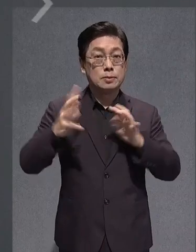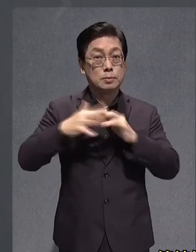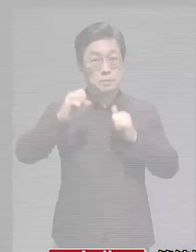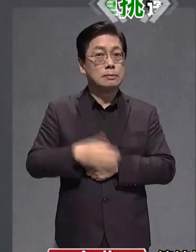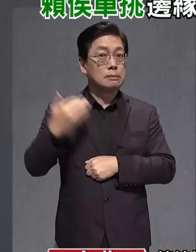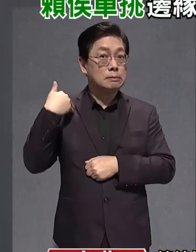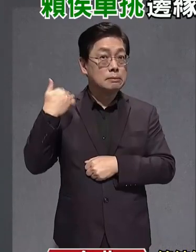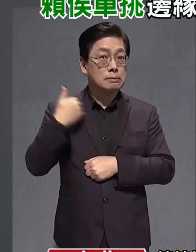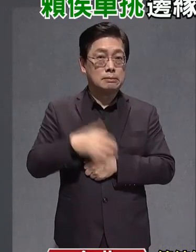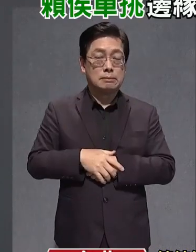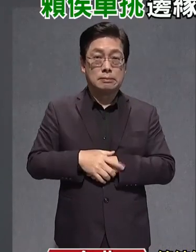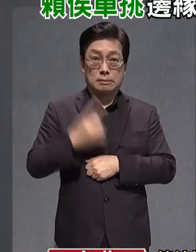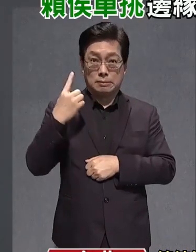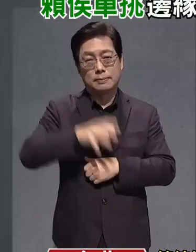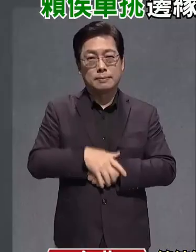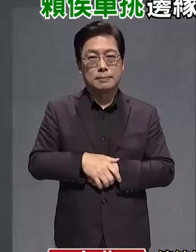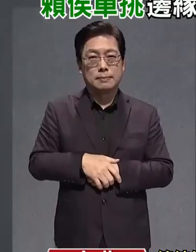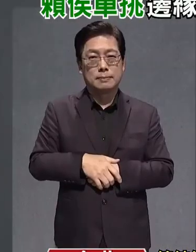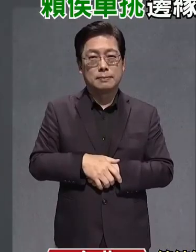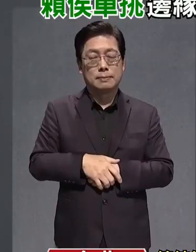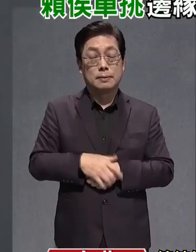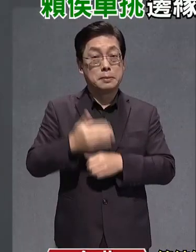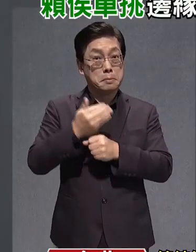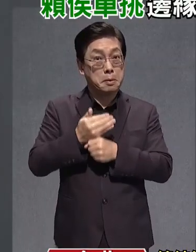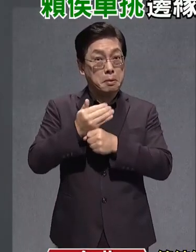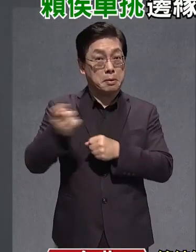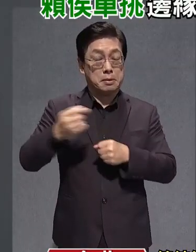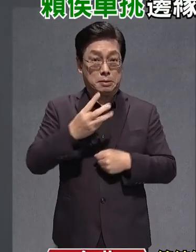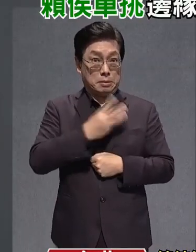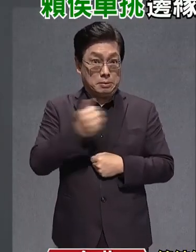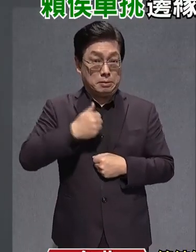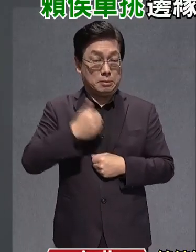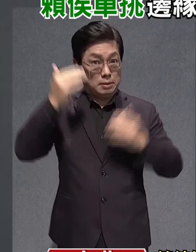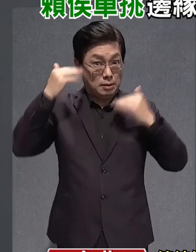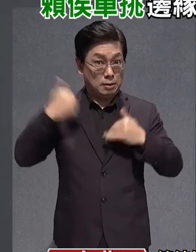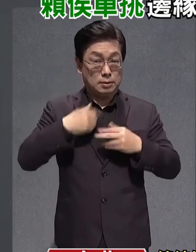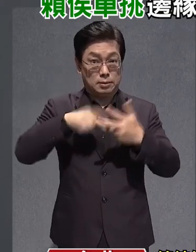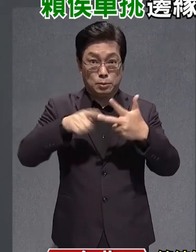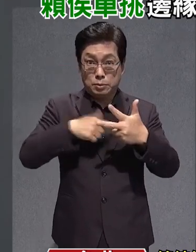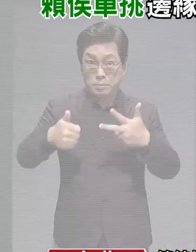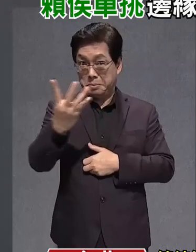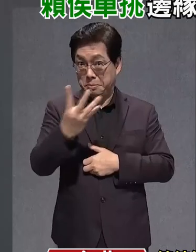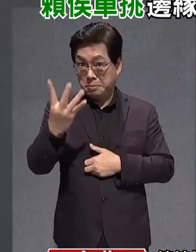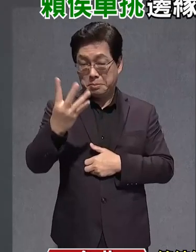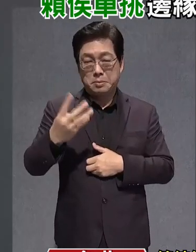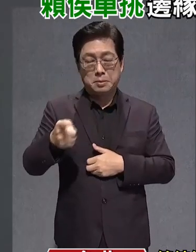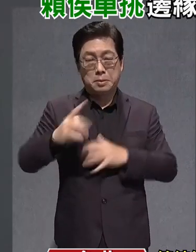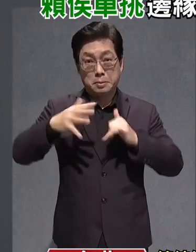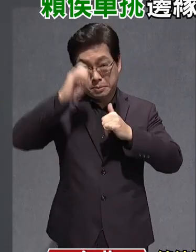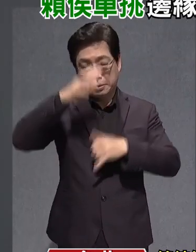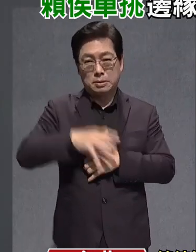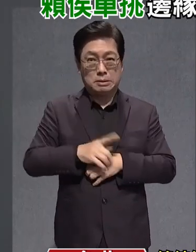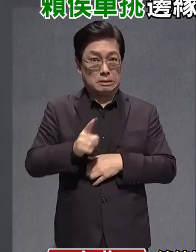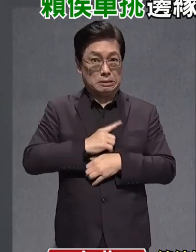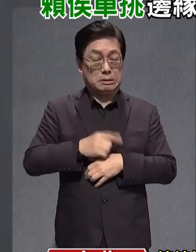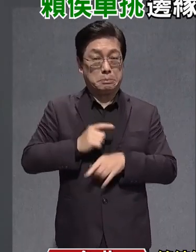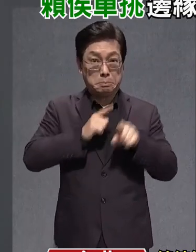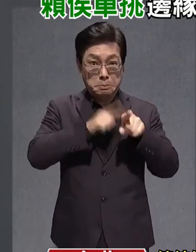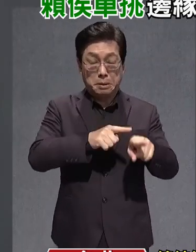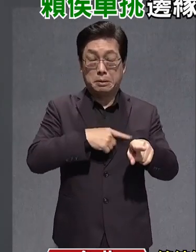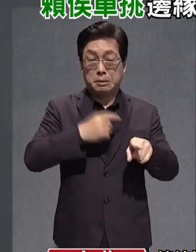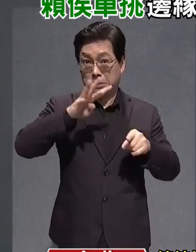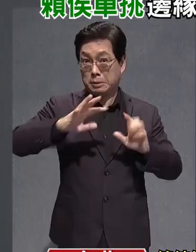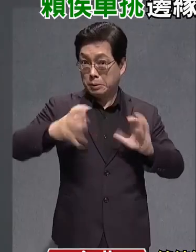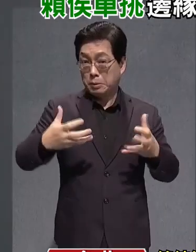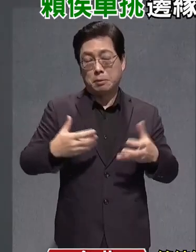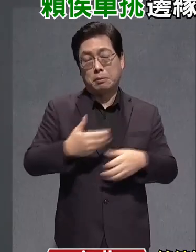国民党时报一个中国的神主牌，以马英九、赵少康、韩国瑜、朱立伦为首的国民党，不思如何落实蒋经国先生